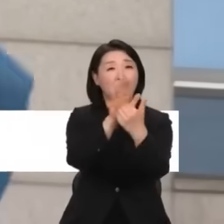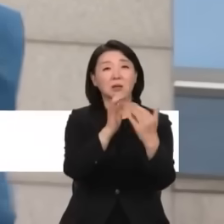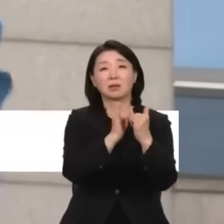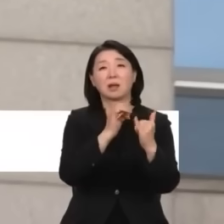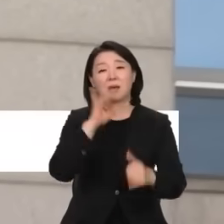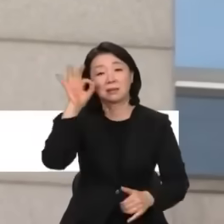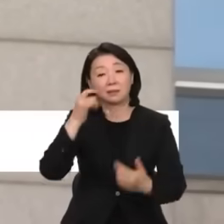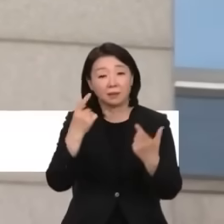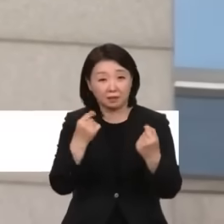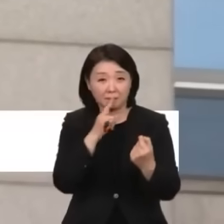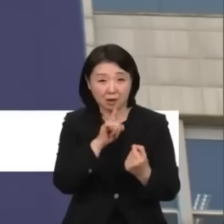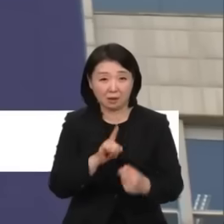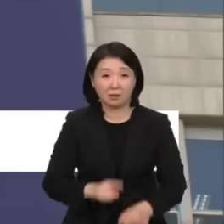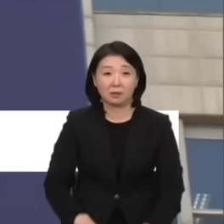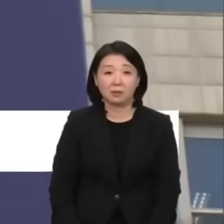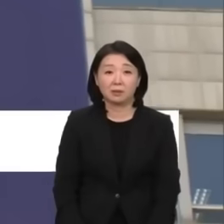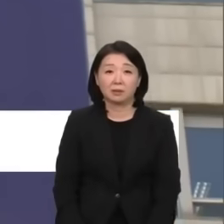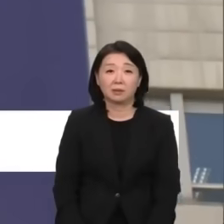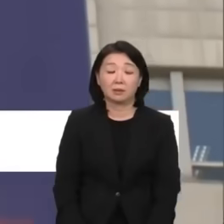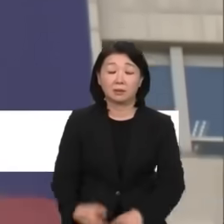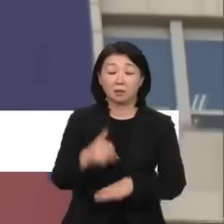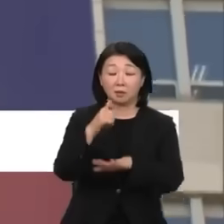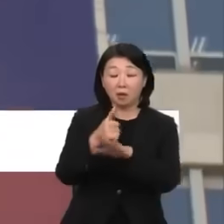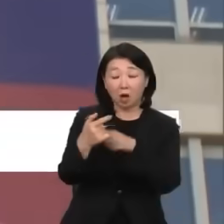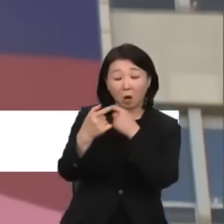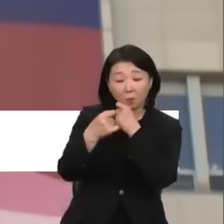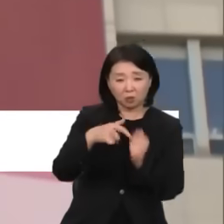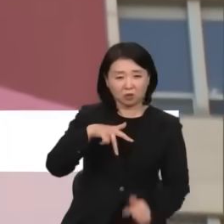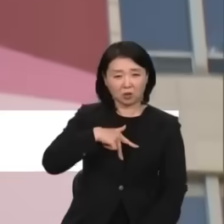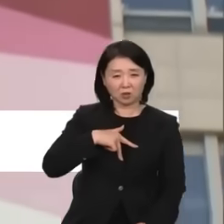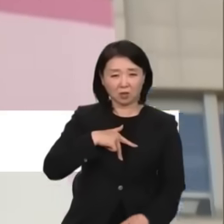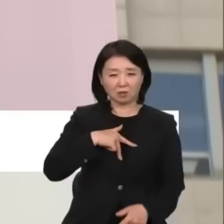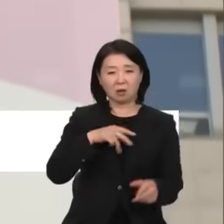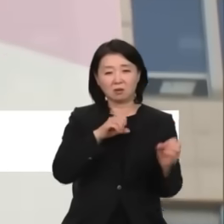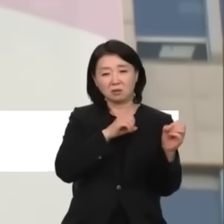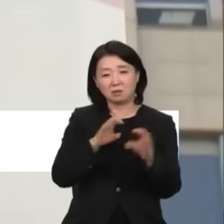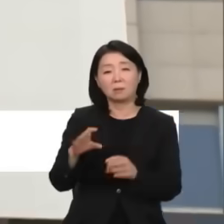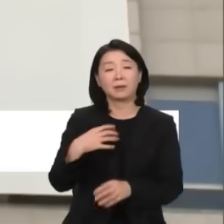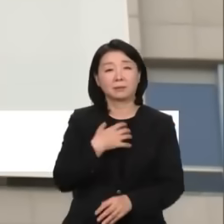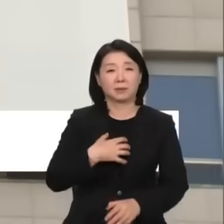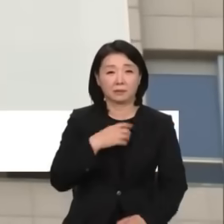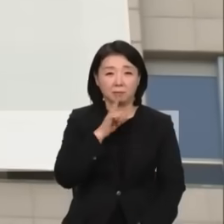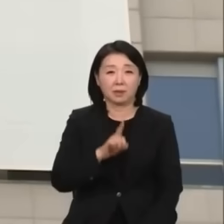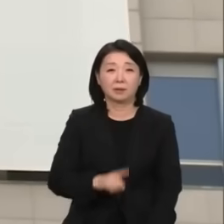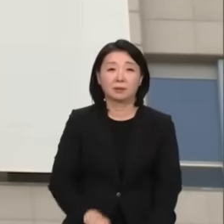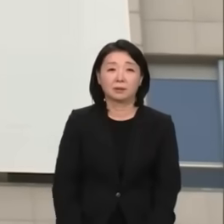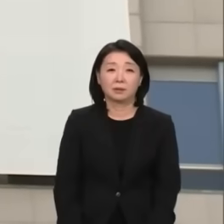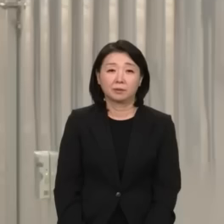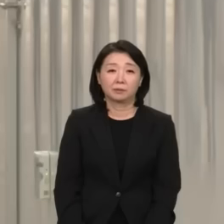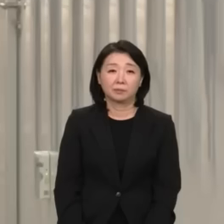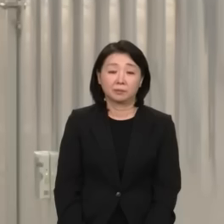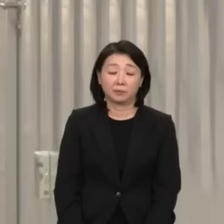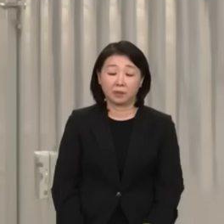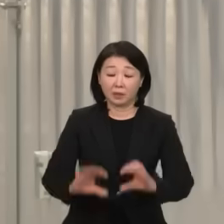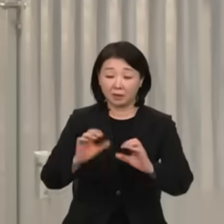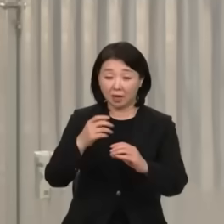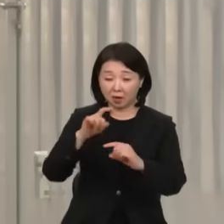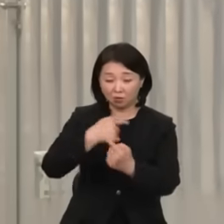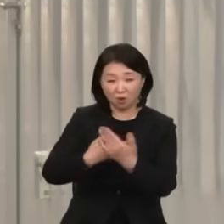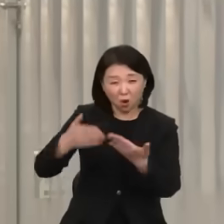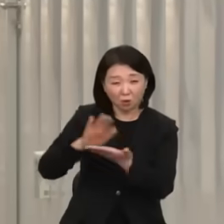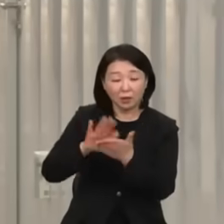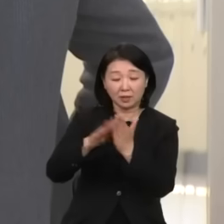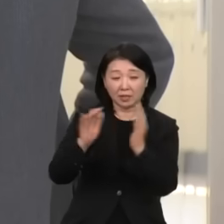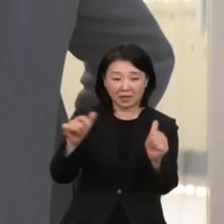말까지 나왔습니다. 이러다가 보수 정체성을 잃을 수 있다는 우려가 깔린 겁니다. 국정 쇄신의 첫발인